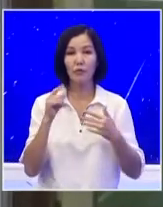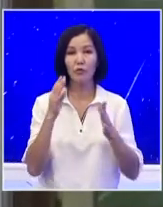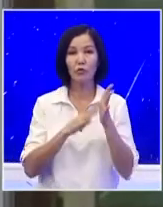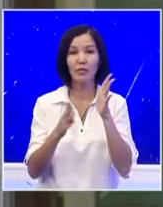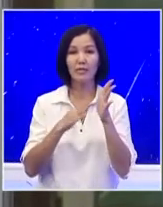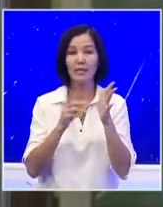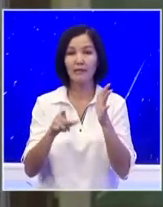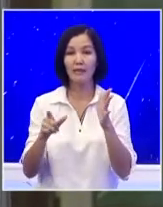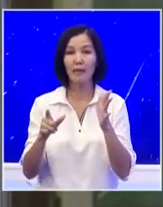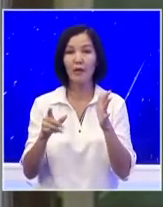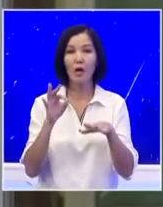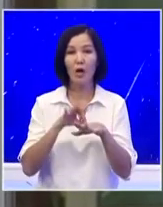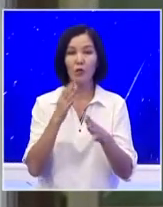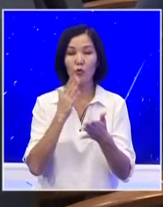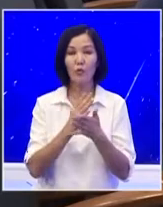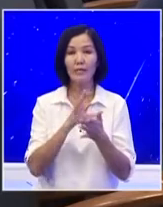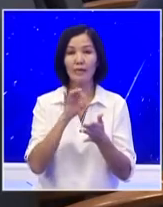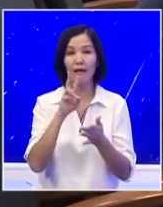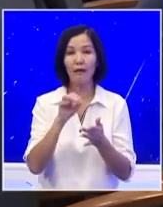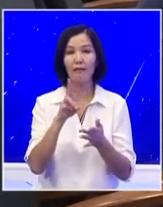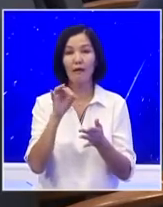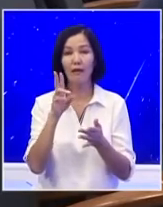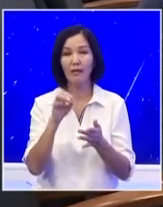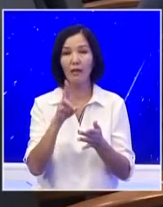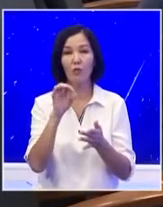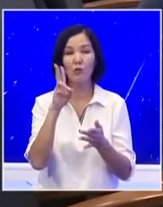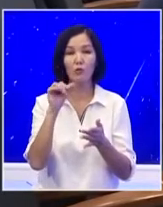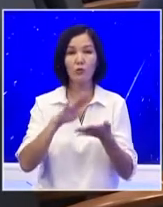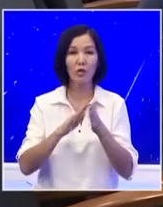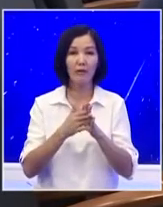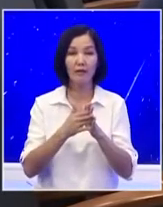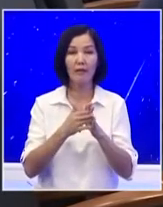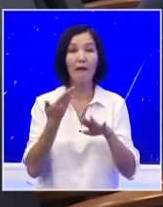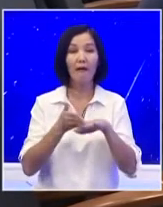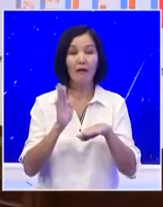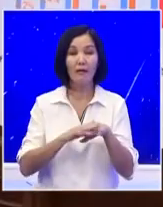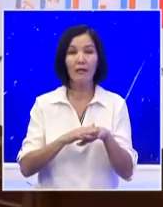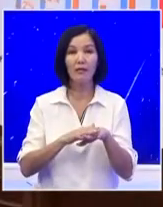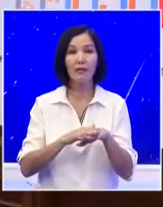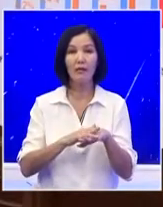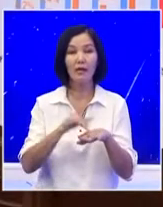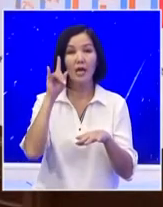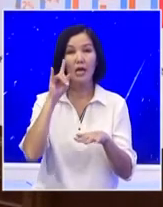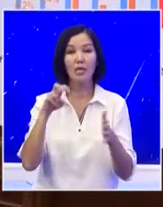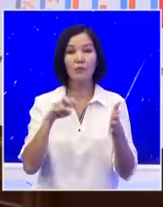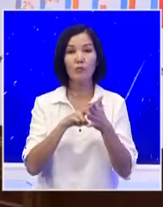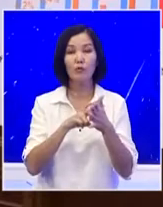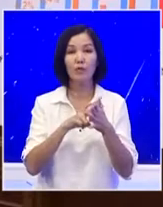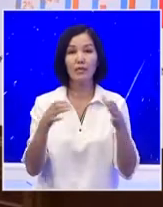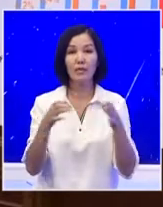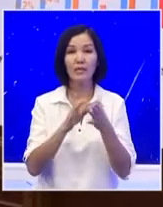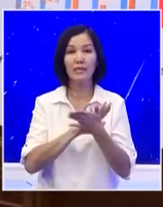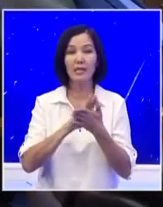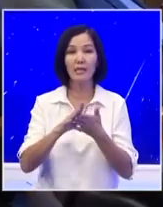түскен. Аудандар бойынша Сарқан, Қаратал, Панфилов, Көксуда жағдай мәз емес. Әсіресе банк, Қазпочта бөлімшелерінде санитарлық